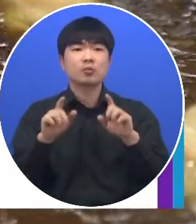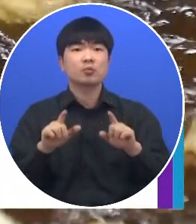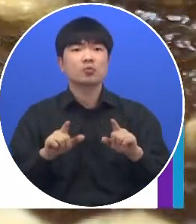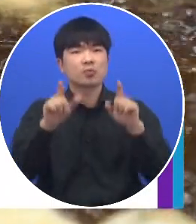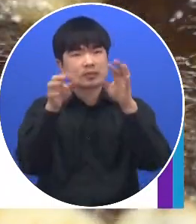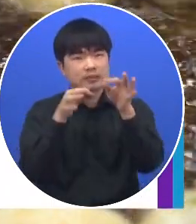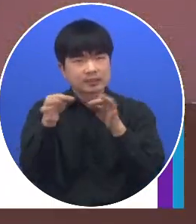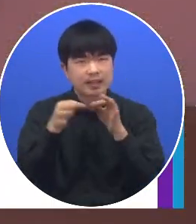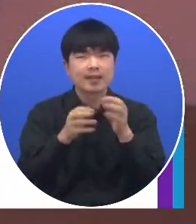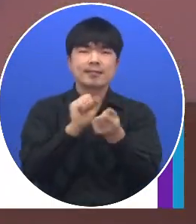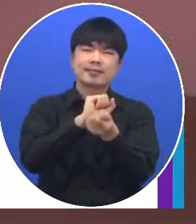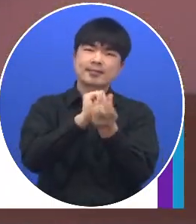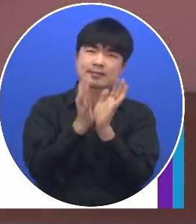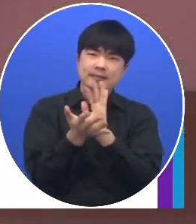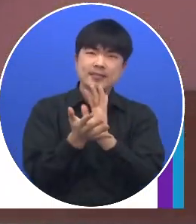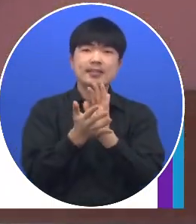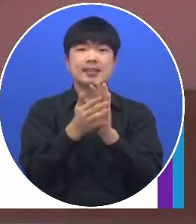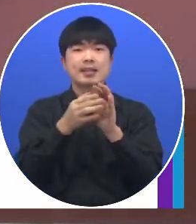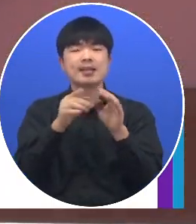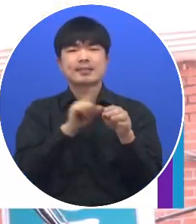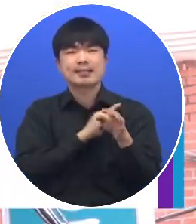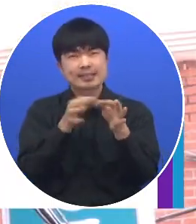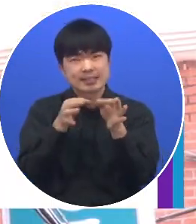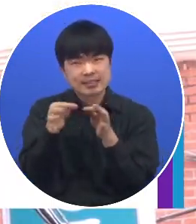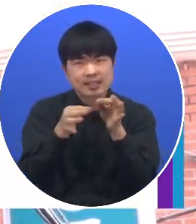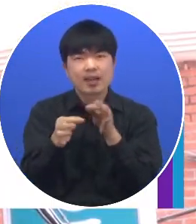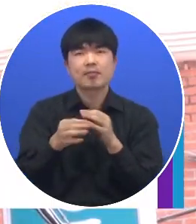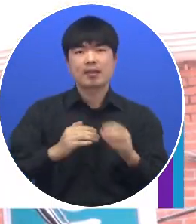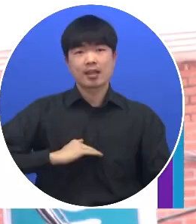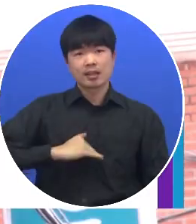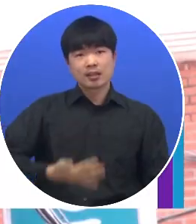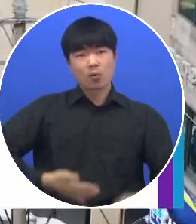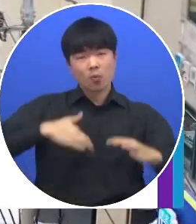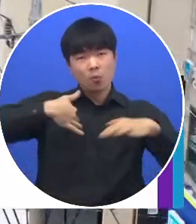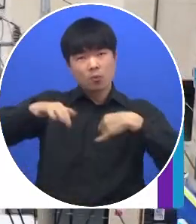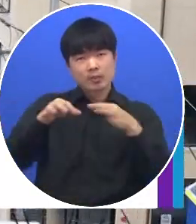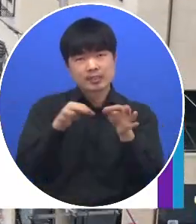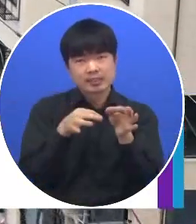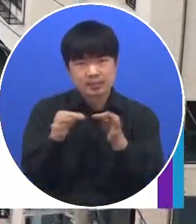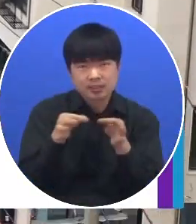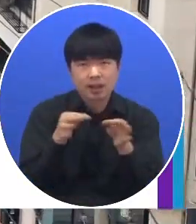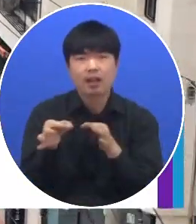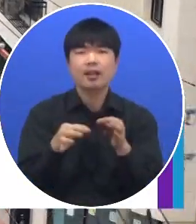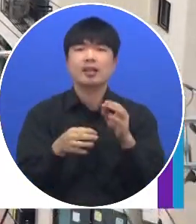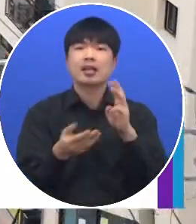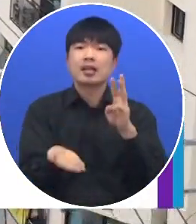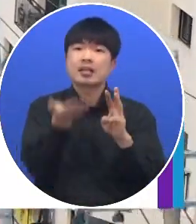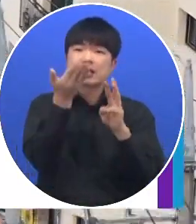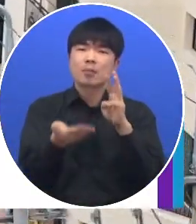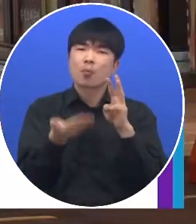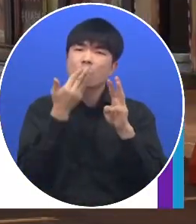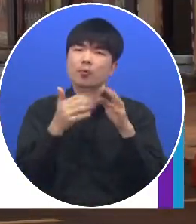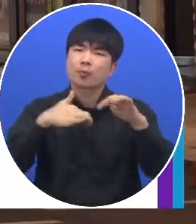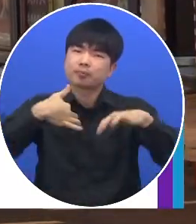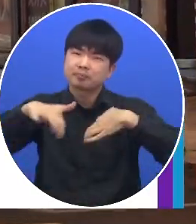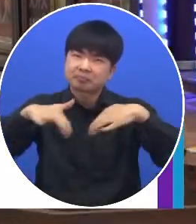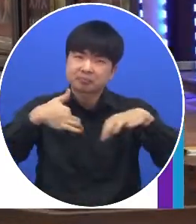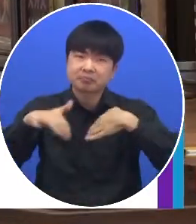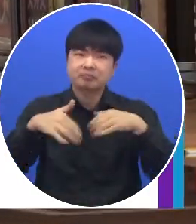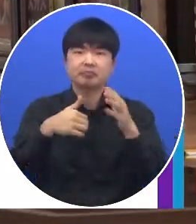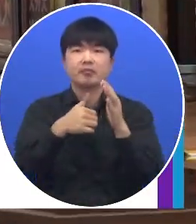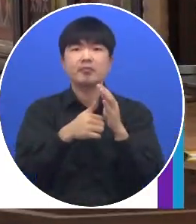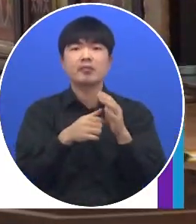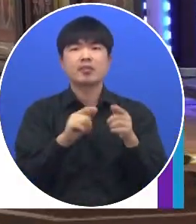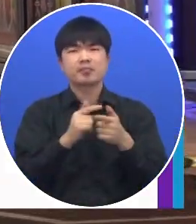동원전통시장 상점가 중랑동부시장 장미 제일시장 그리고 태능 골목형 상점가와 상봉